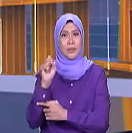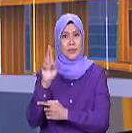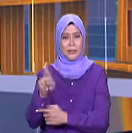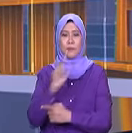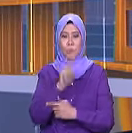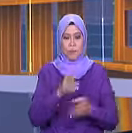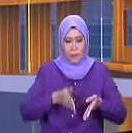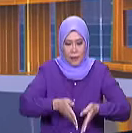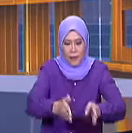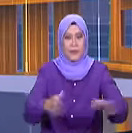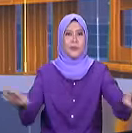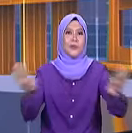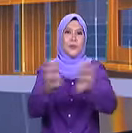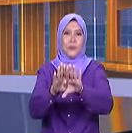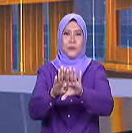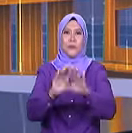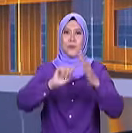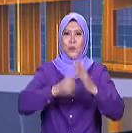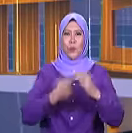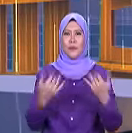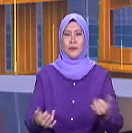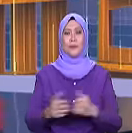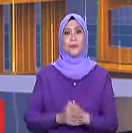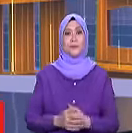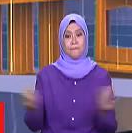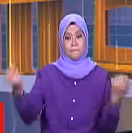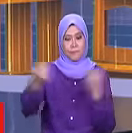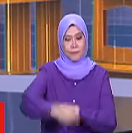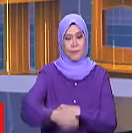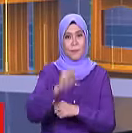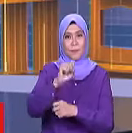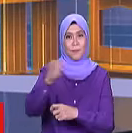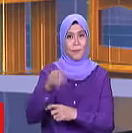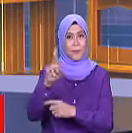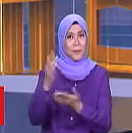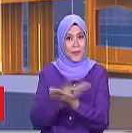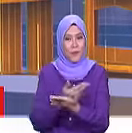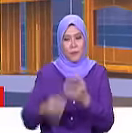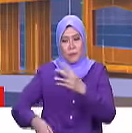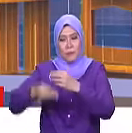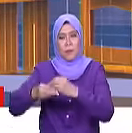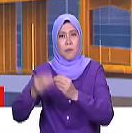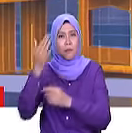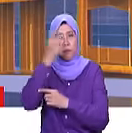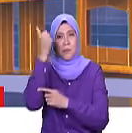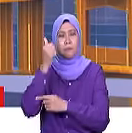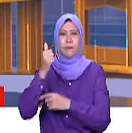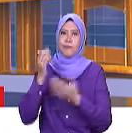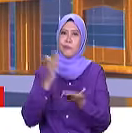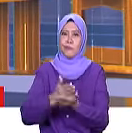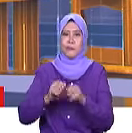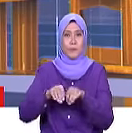kepada semua jenis kenderaan bermula hari ini. Dua sekatan jalan raya SJR baru turut ditambah bagi mengekang penularan